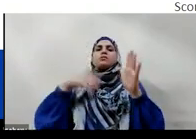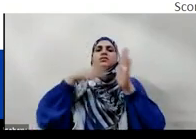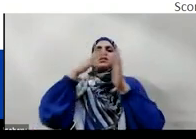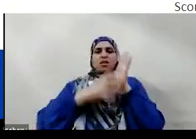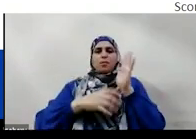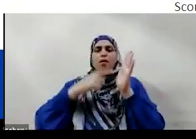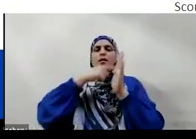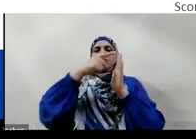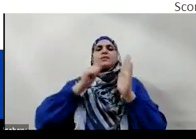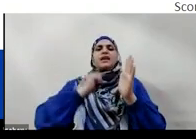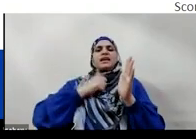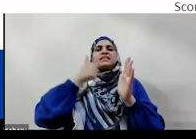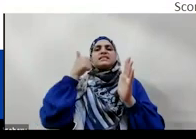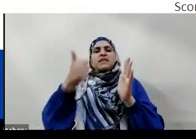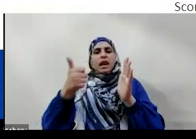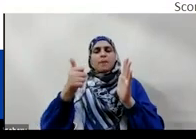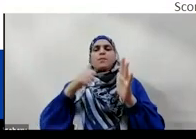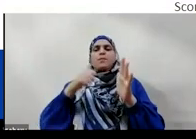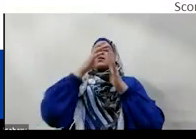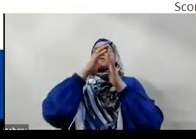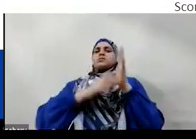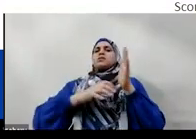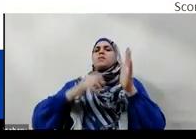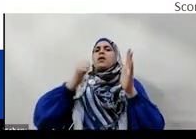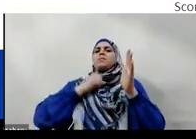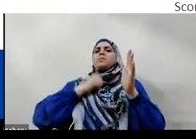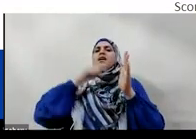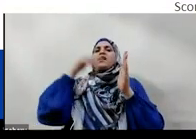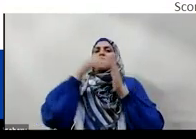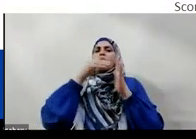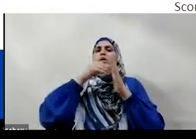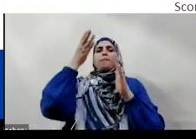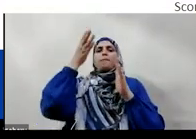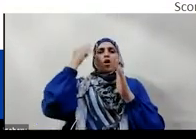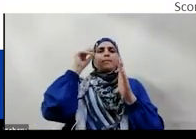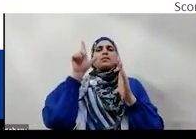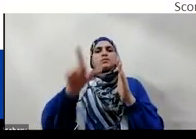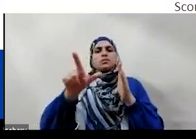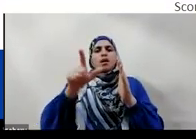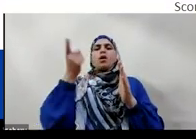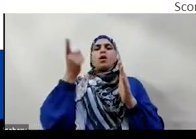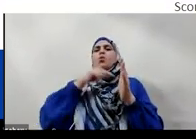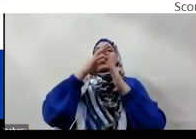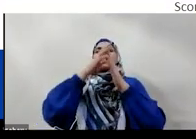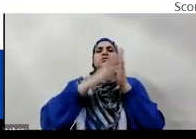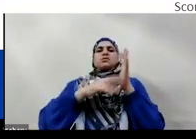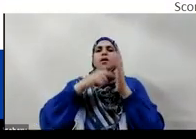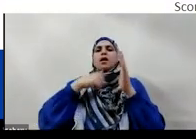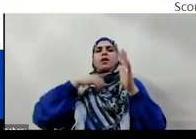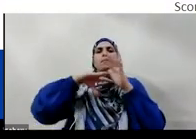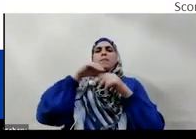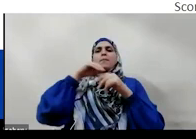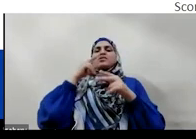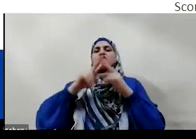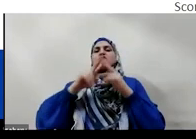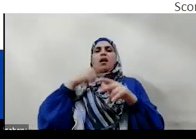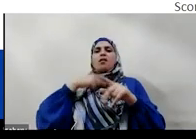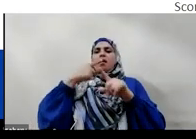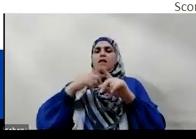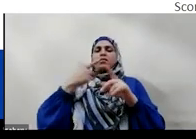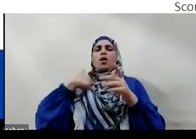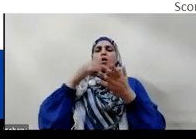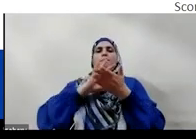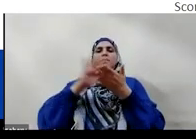بتاعي سليم، وان الابلكيشن بتاعي فيه معلومات صح، وان انا ما عملتش اي مس ريبريزنتيشن او ان انا ما حذفتش